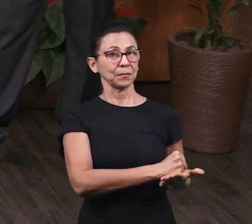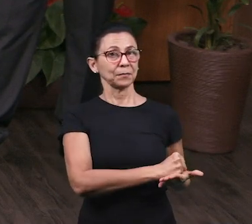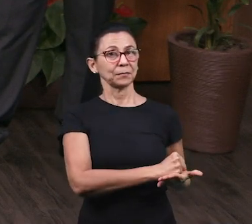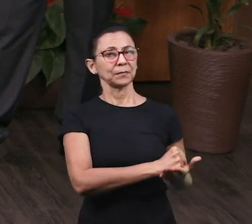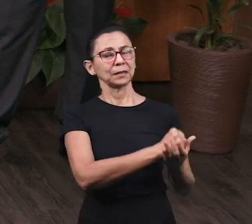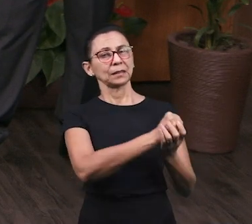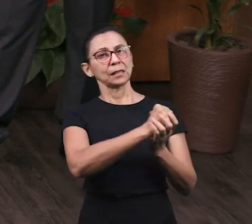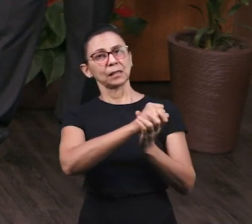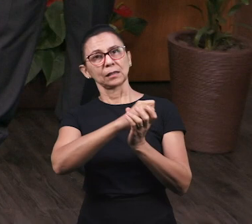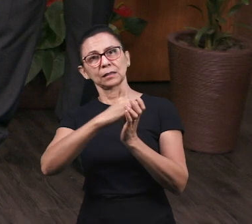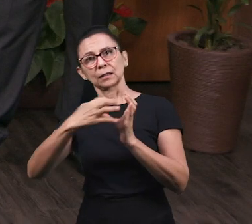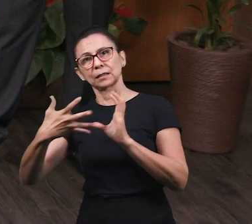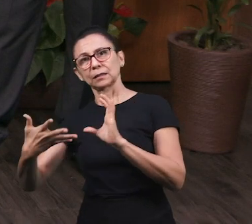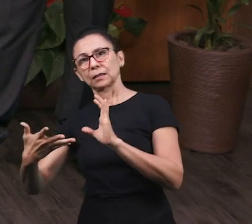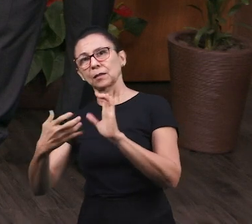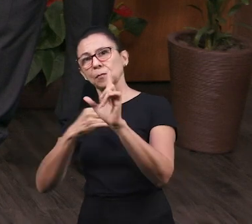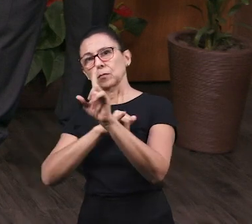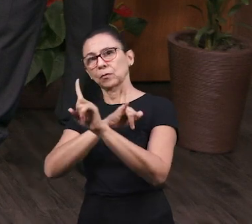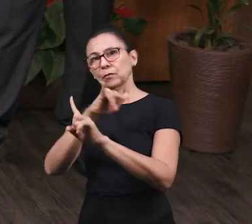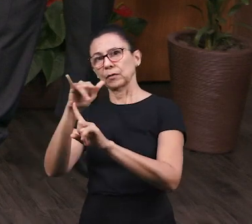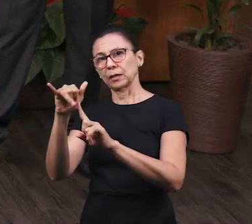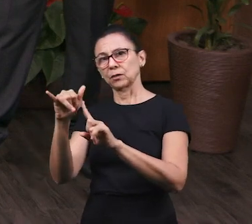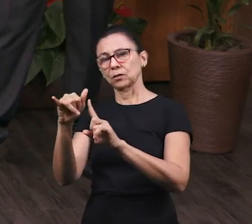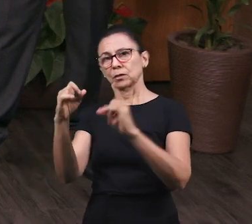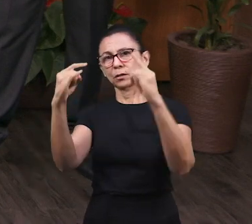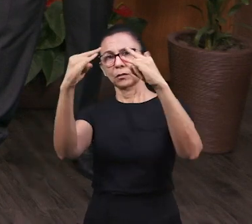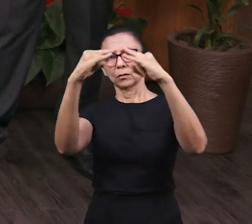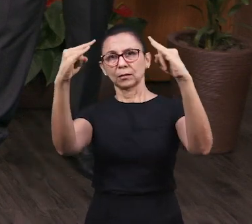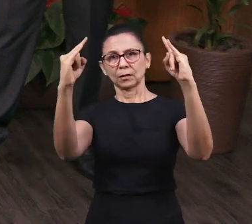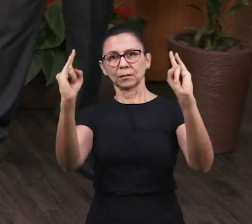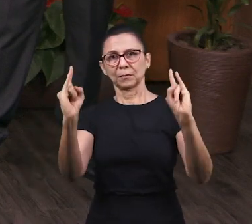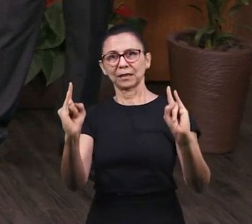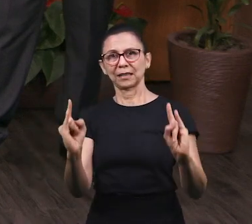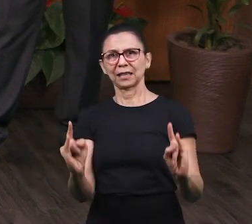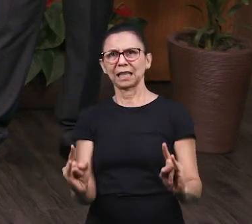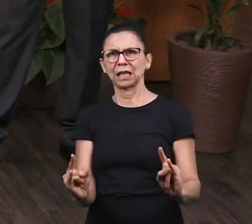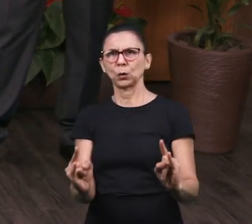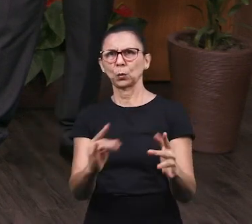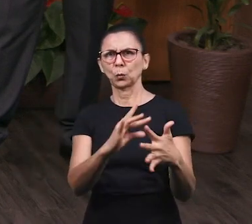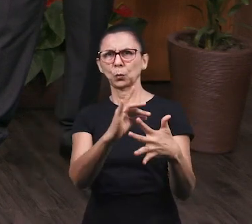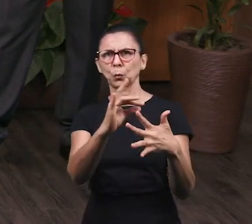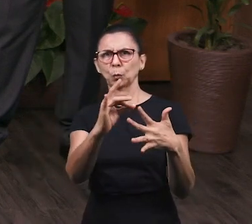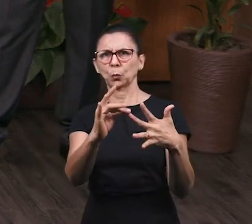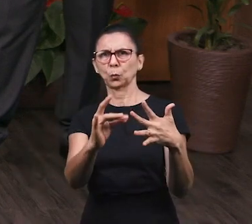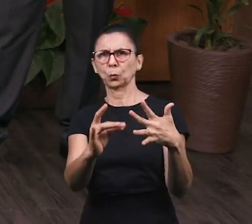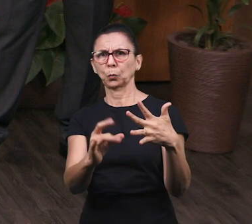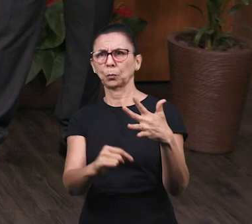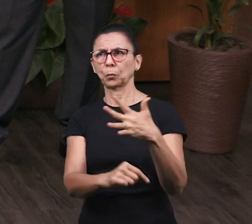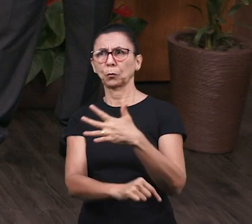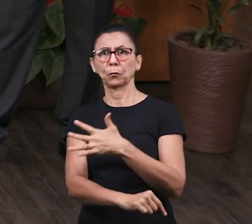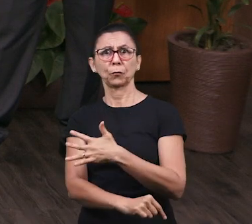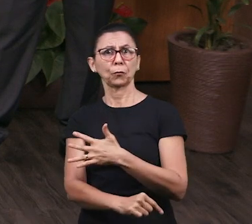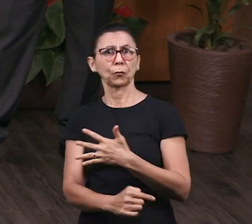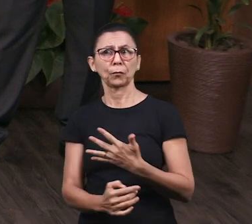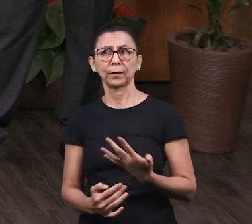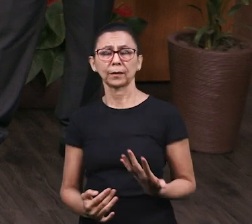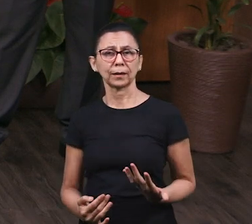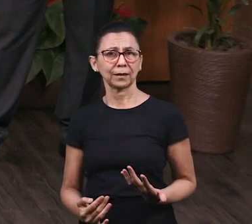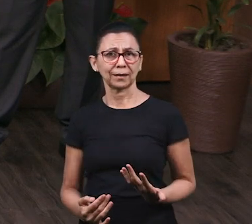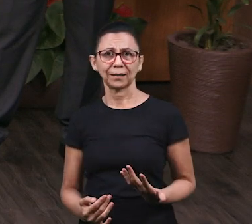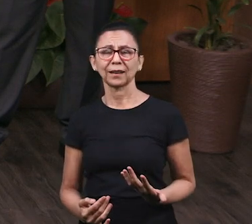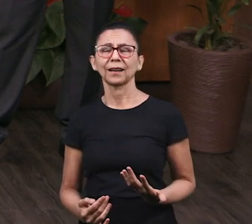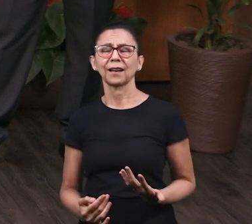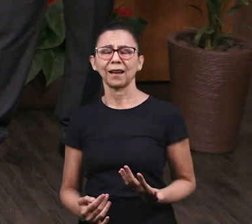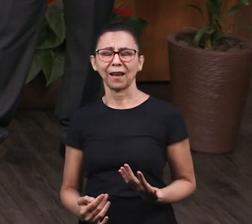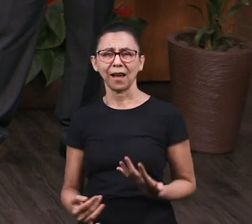travers les aspects prophétiques du tabernacle. Il y a une richesse inépuisable de cette